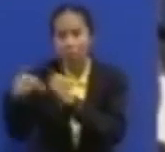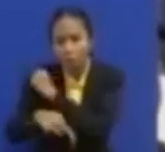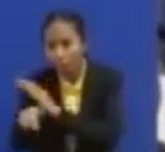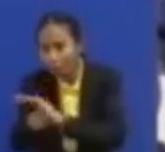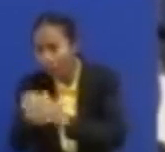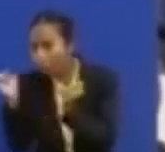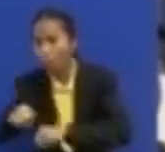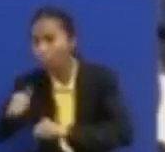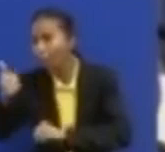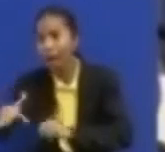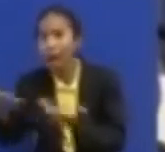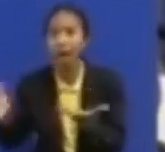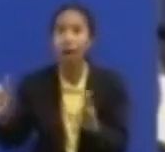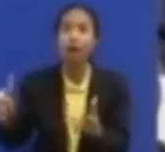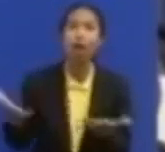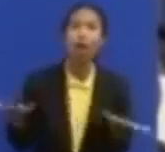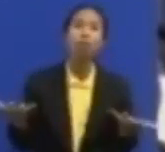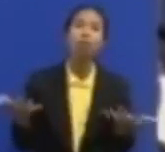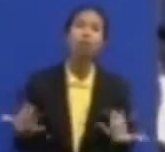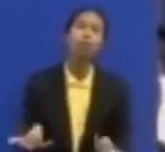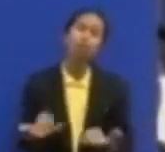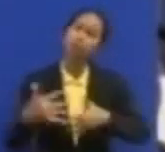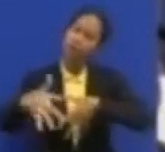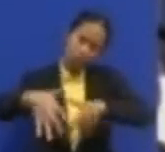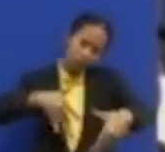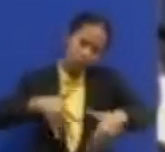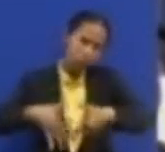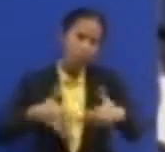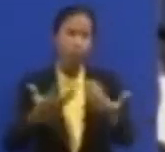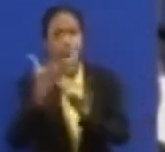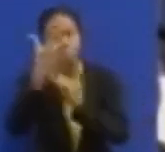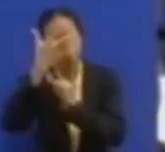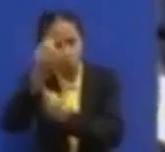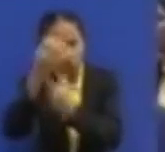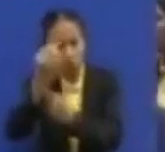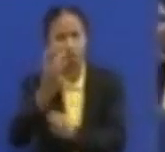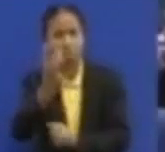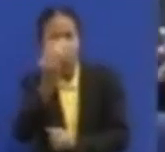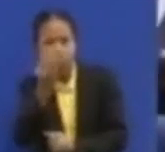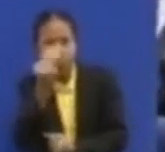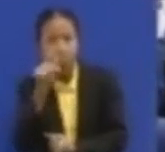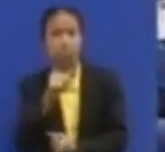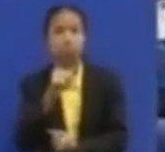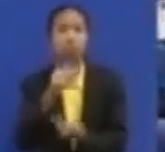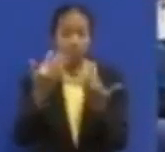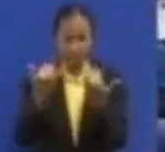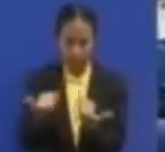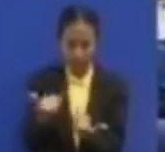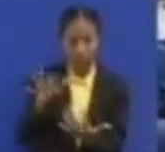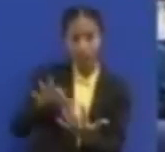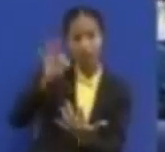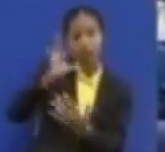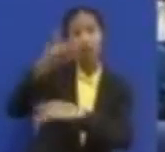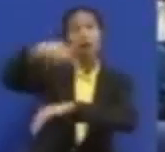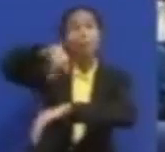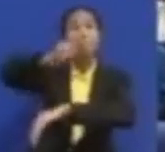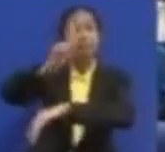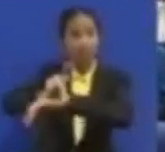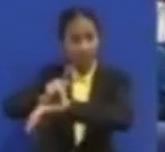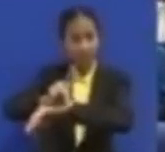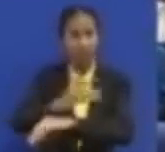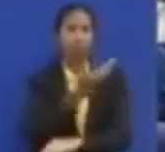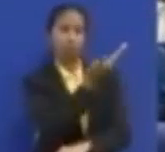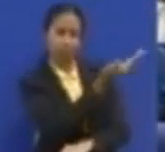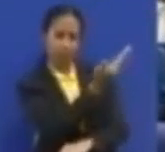อันนี้เนี่ยมันเป็นเรื่องที่ประชาชนเขาให้ความสนใจนะครับการเลือกประธานสภาผู้แทนราษฎรวันนี้เนี่ยท่านประธานชัยชิดชอบปู่ชัยของผ